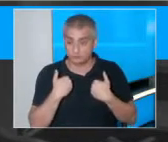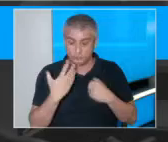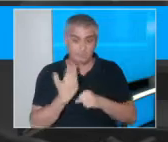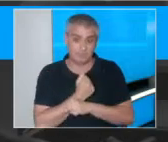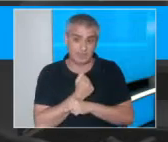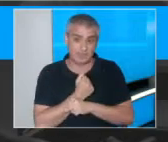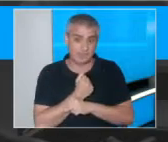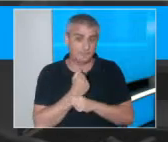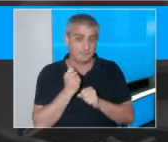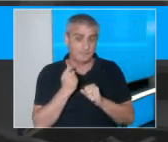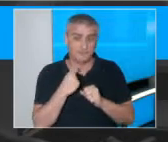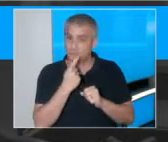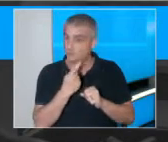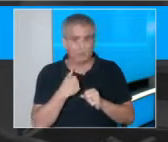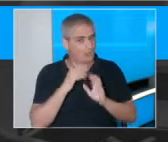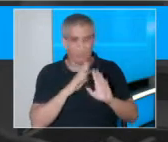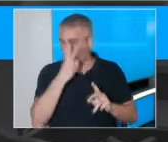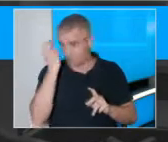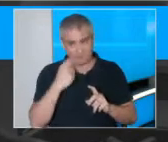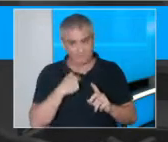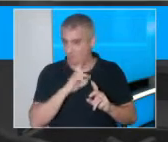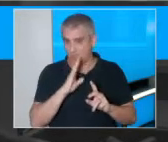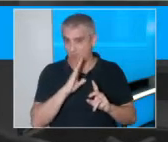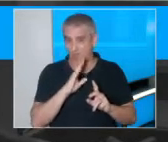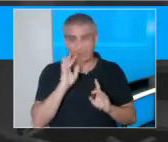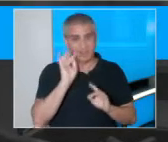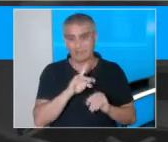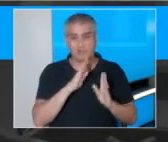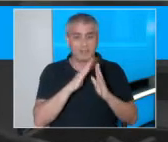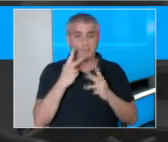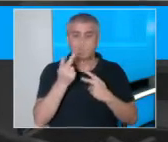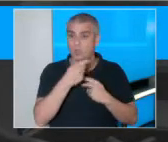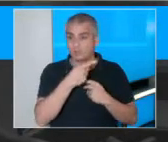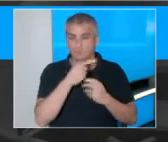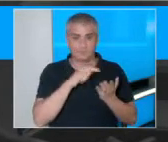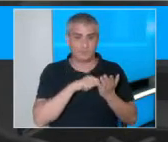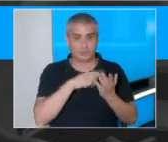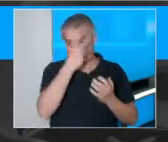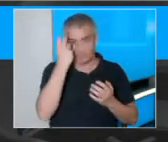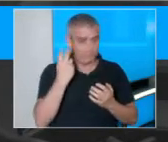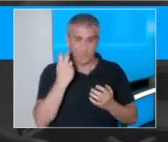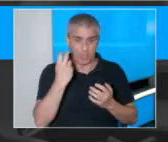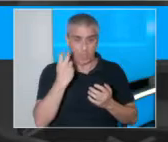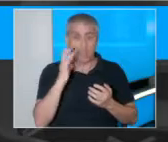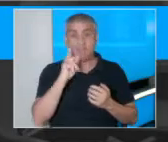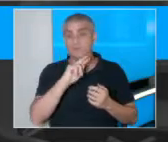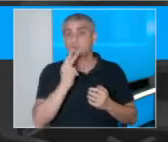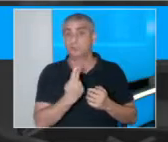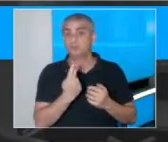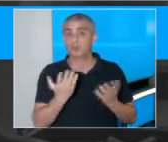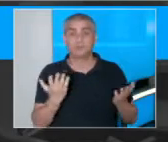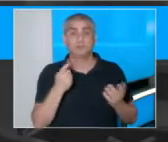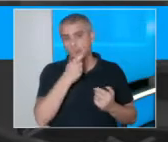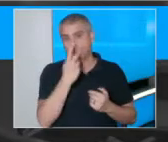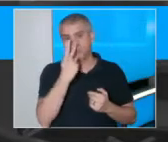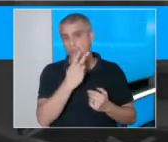מצליחים עניינית, אני אומר עוד פעם, אני לא שונא ערבים ואני לא אהיה מזה שיתנגד לבית חולים בסכנין בגלל שזה ערבים. לא, אבל מצד שני,